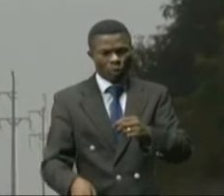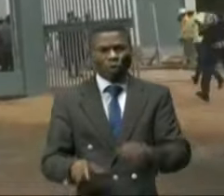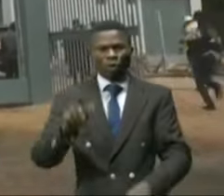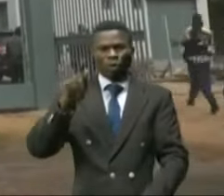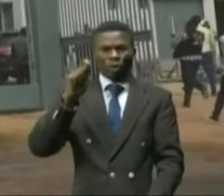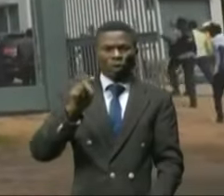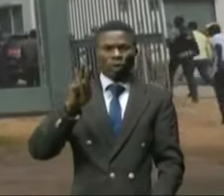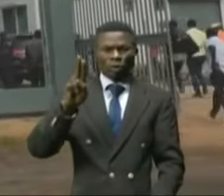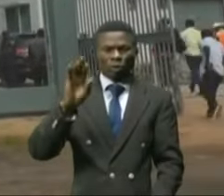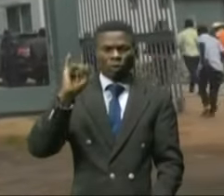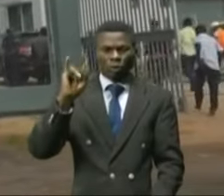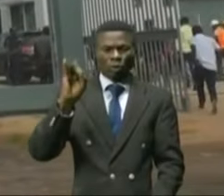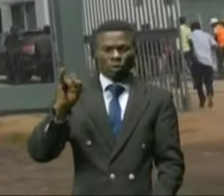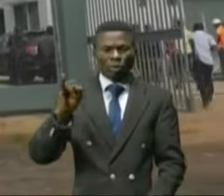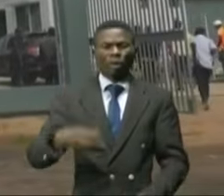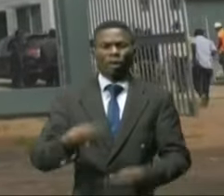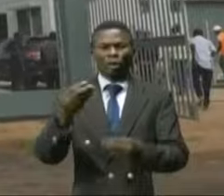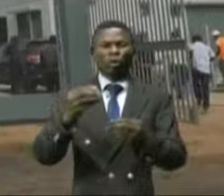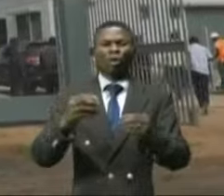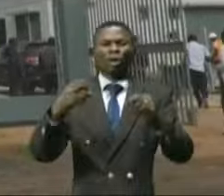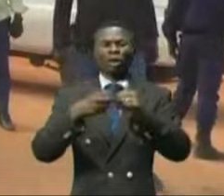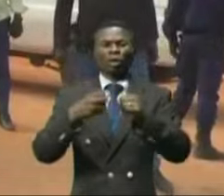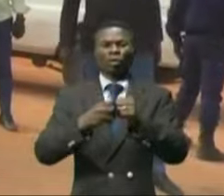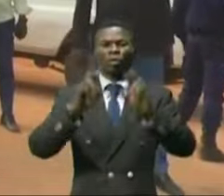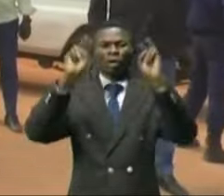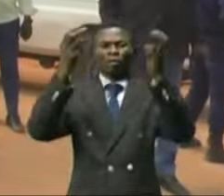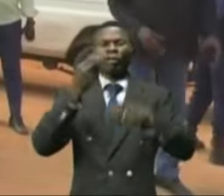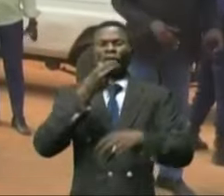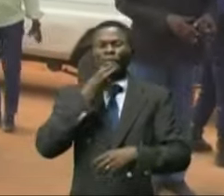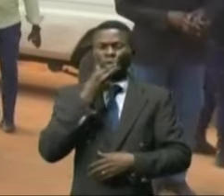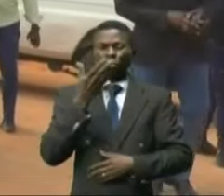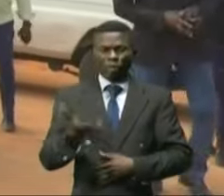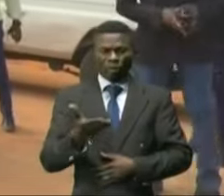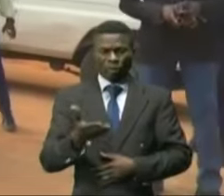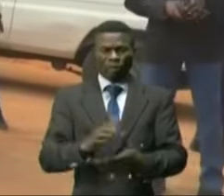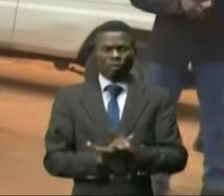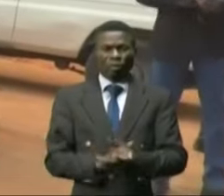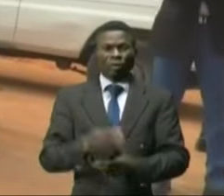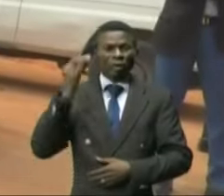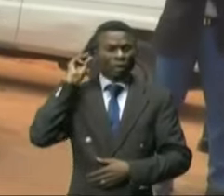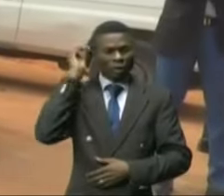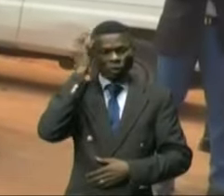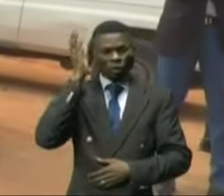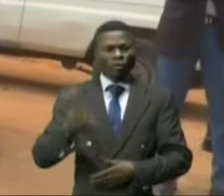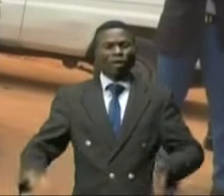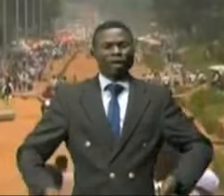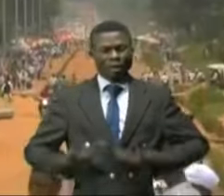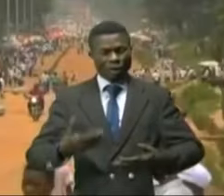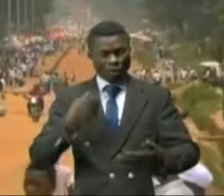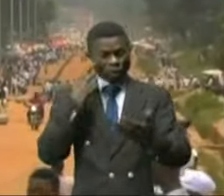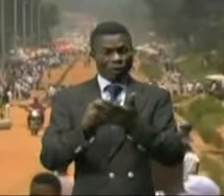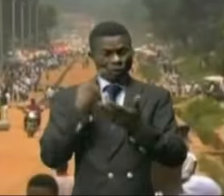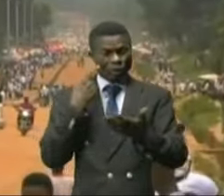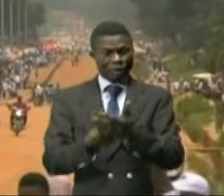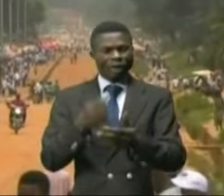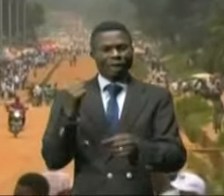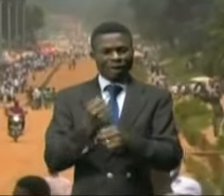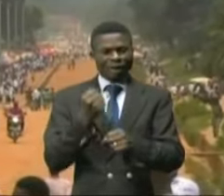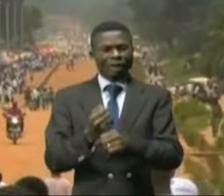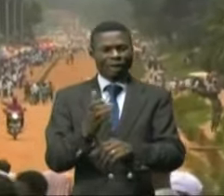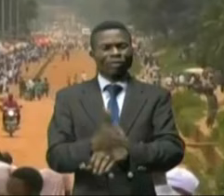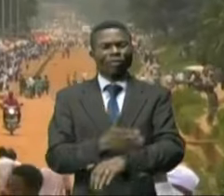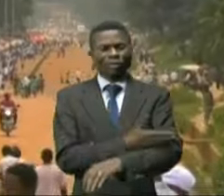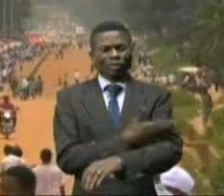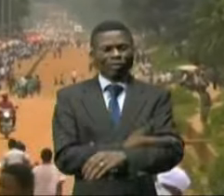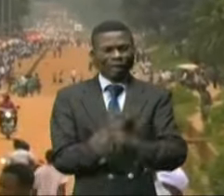Toubidji pour l'électrification de la ville de Mbujimayi. Julie Kalenga-Kabongo s'est réjouie de constater que les travaux sont déjà au